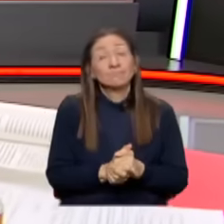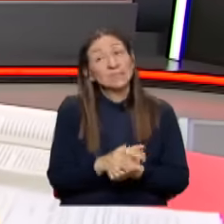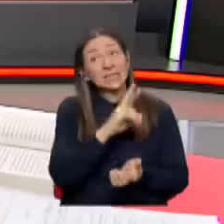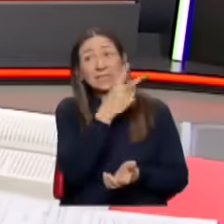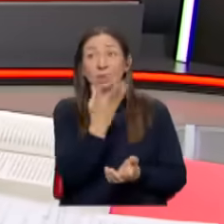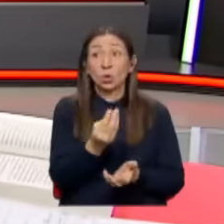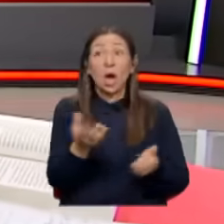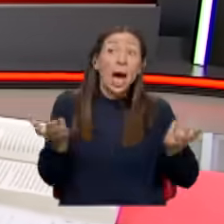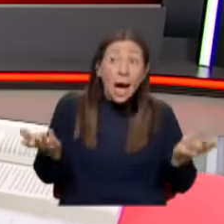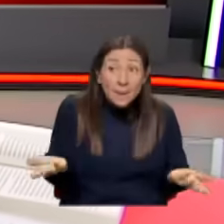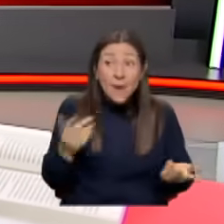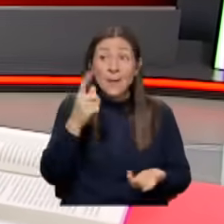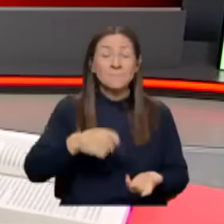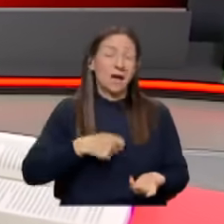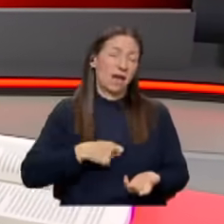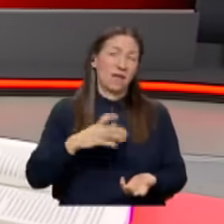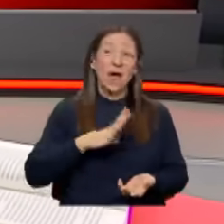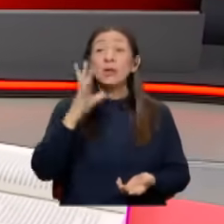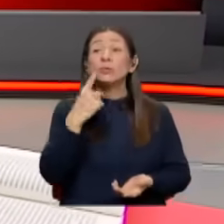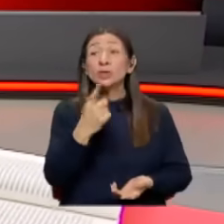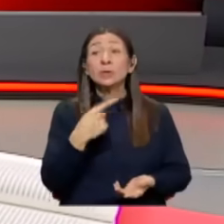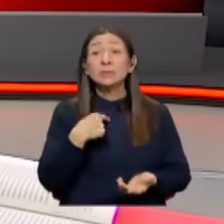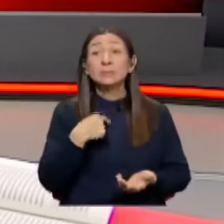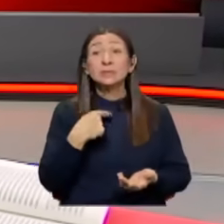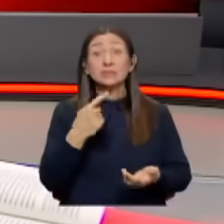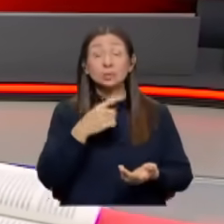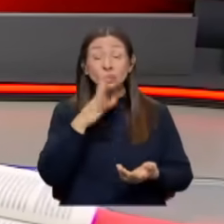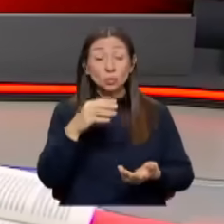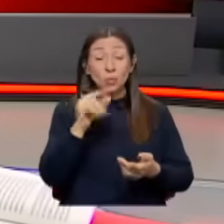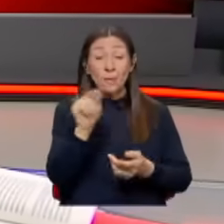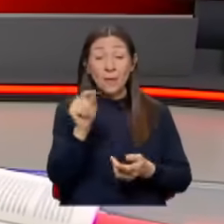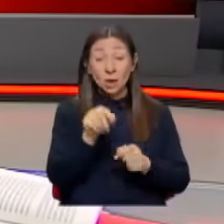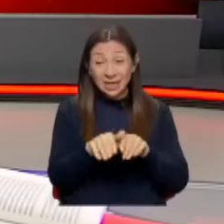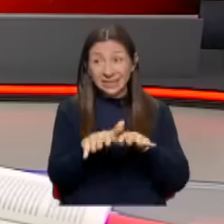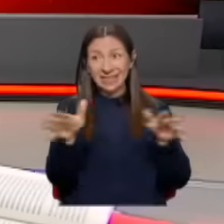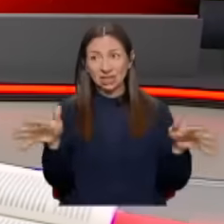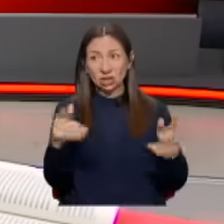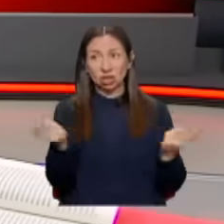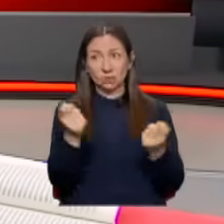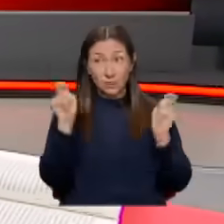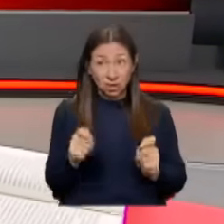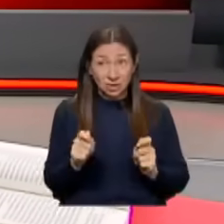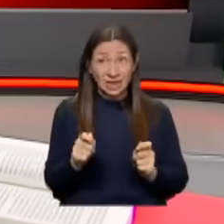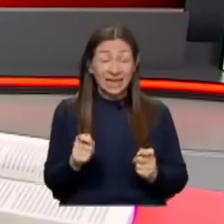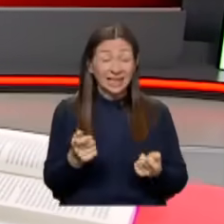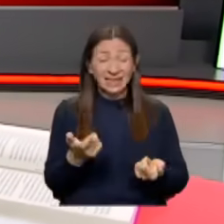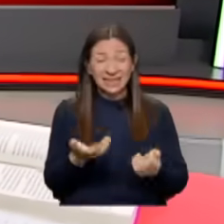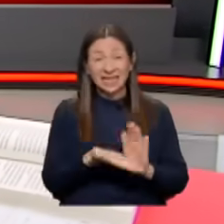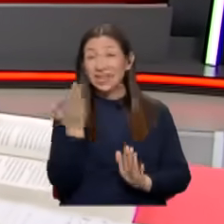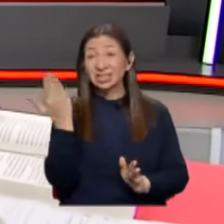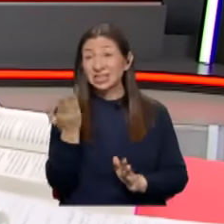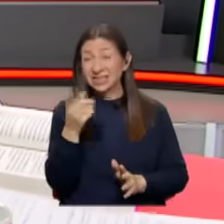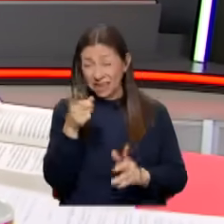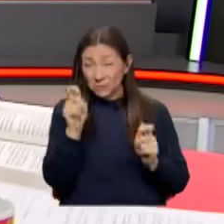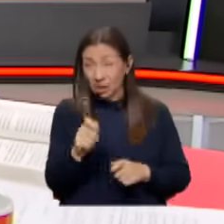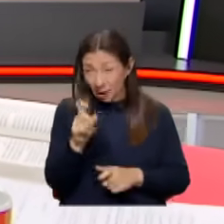Yazık oldu ama bir bahaneleri var. Diyorlar ki çekiyoruz. Tüm memurlara genişleteceğiz, onun için çalışma yapacağız. Nasıl çekeceklerdi başka?